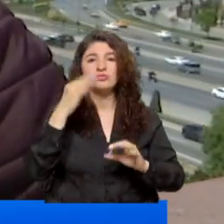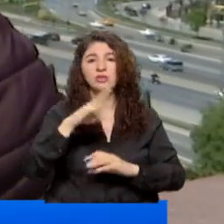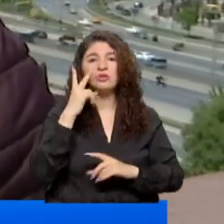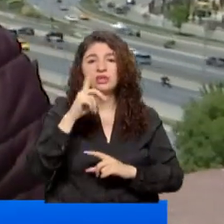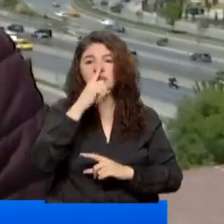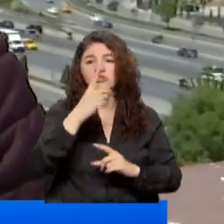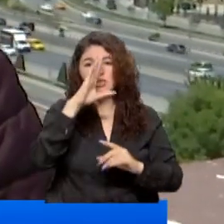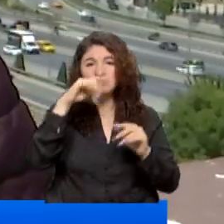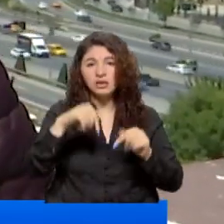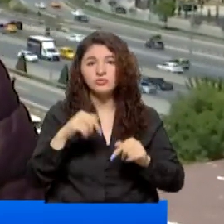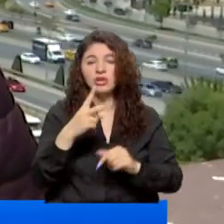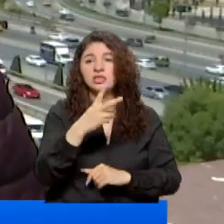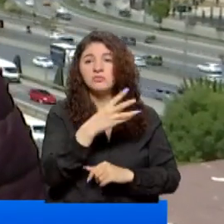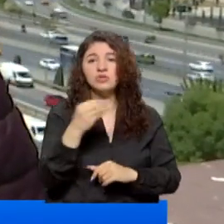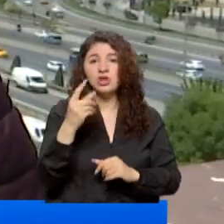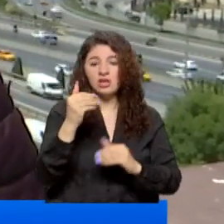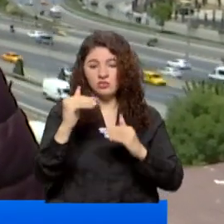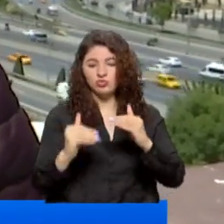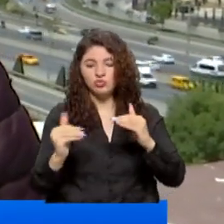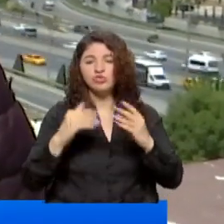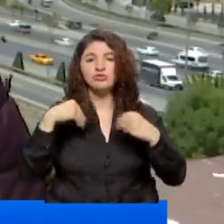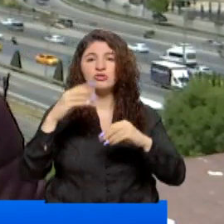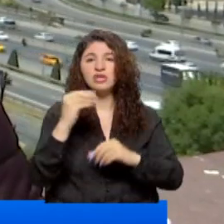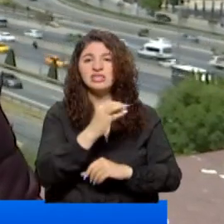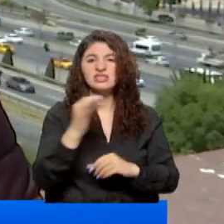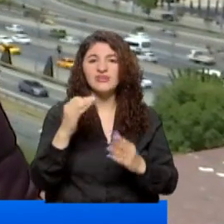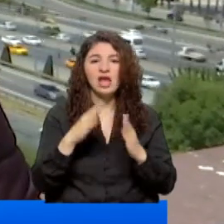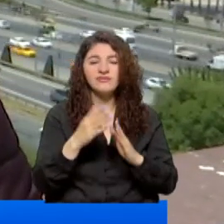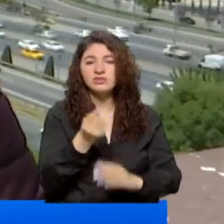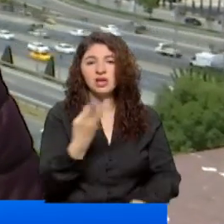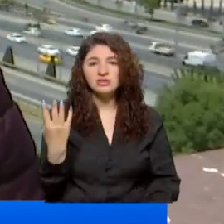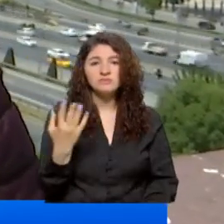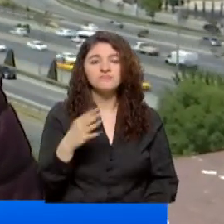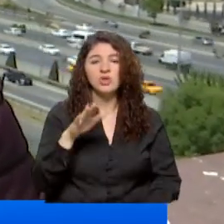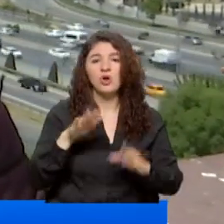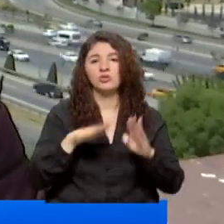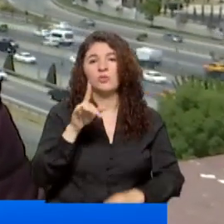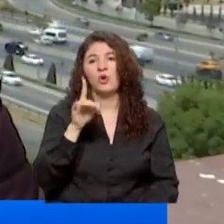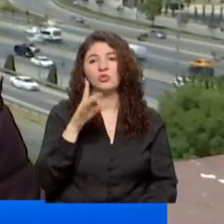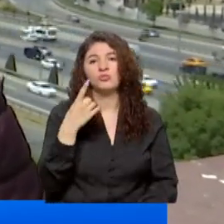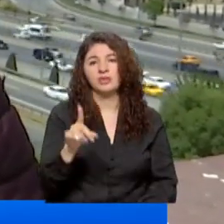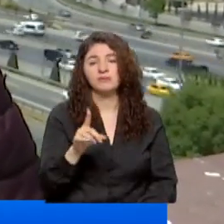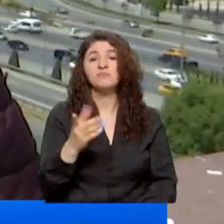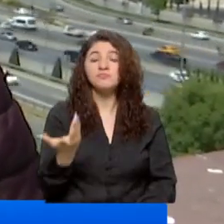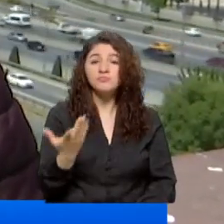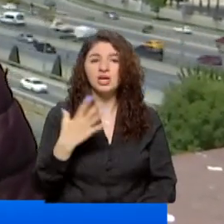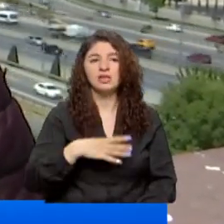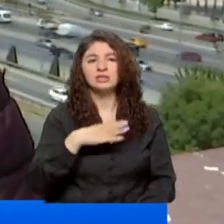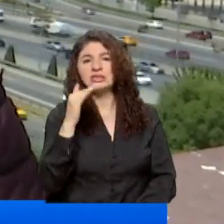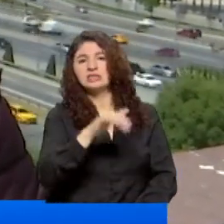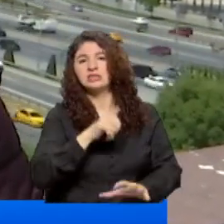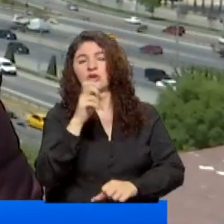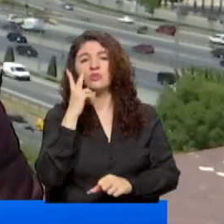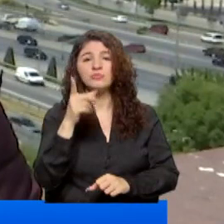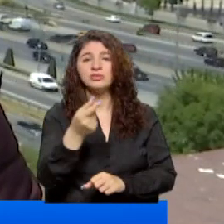göre Sadece istanbul'da 2 bin liranın altında satılan sıfır daire sayısı yaklaşık 14 bin ve talebe